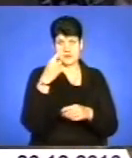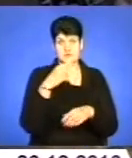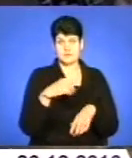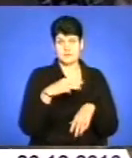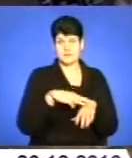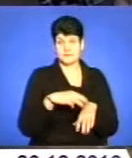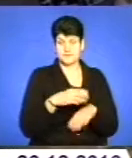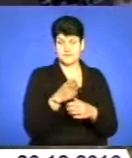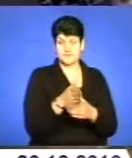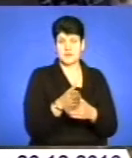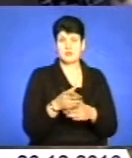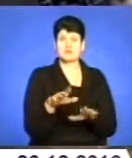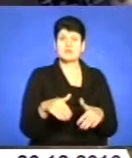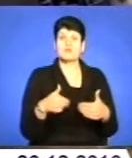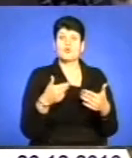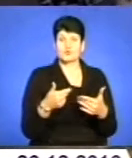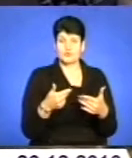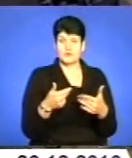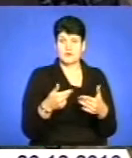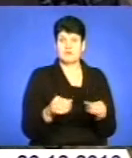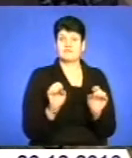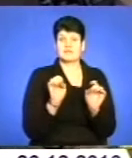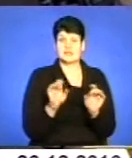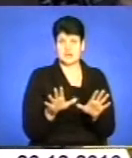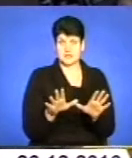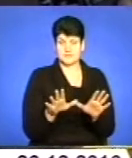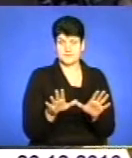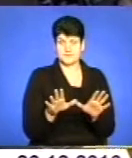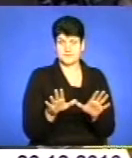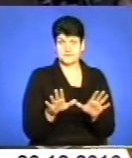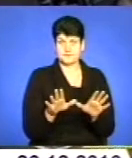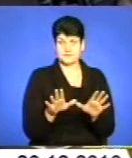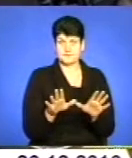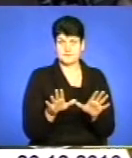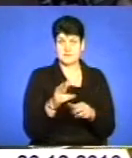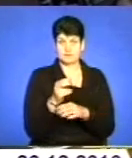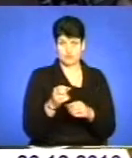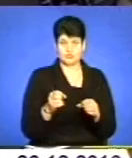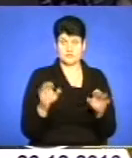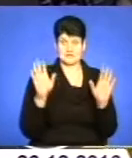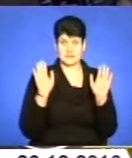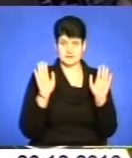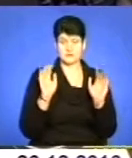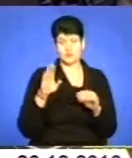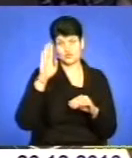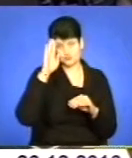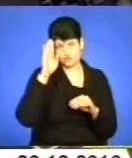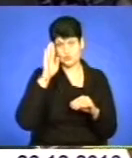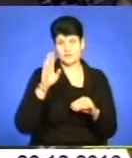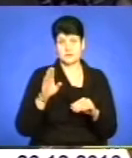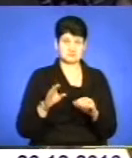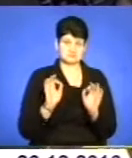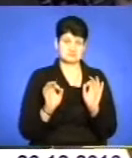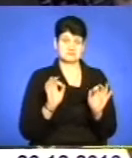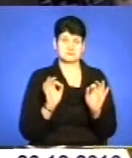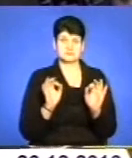було запропоновано добровільно скласти зброю і, скажімо так, здатися. Чоловік відреагував